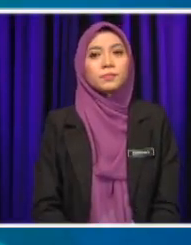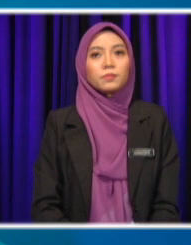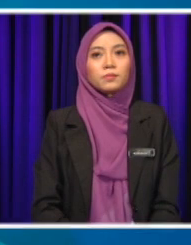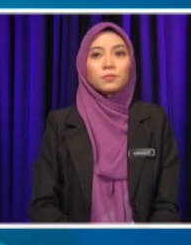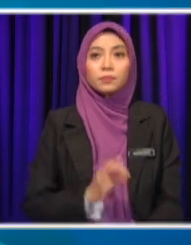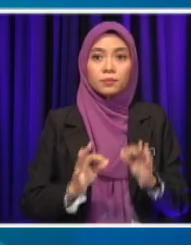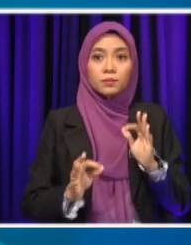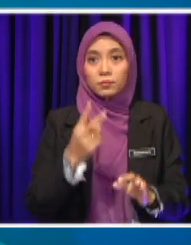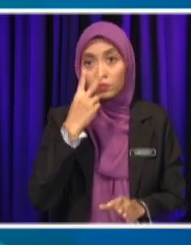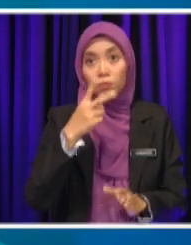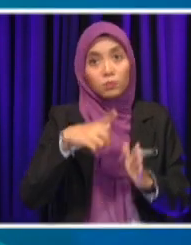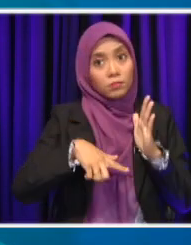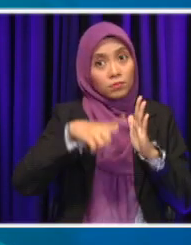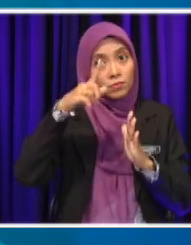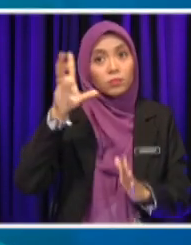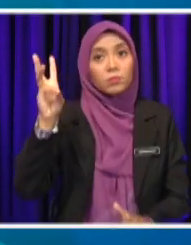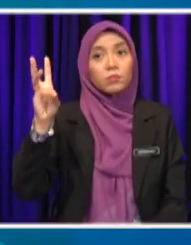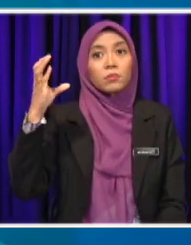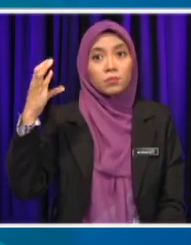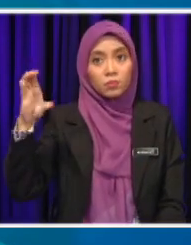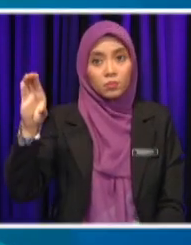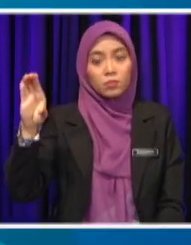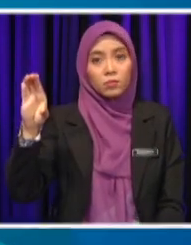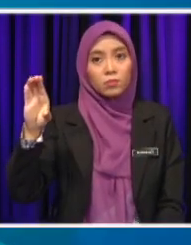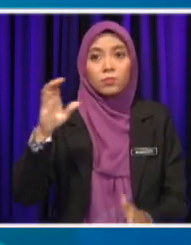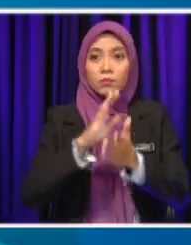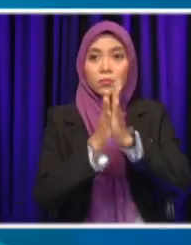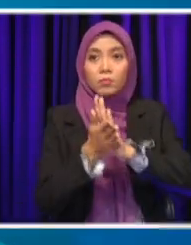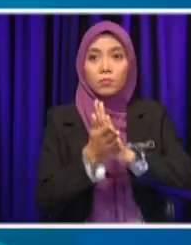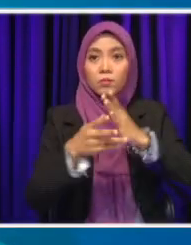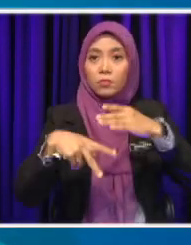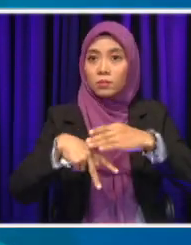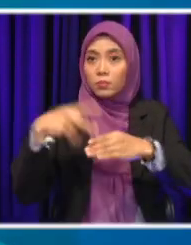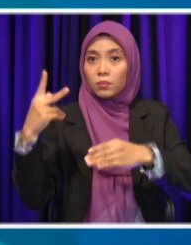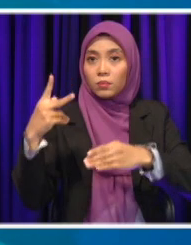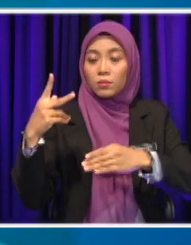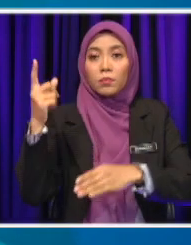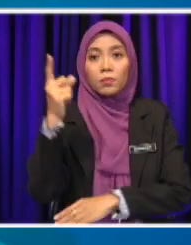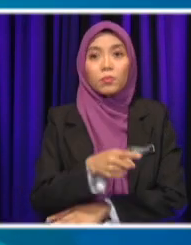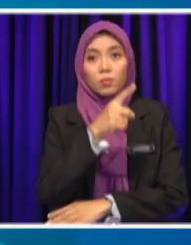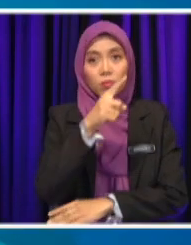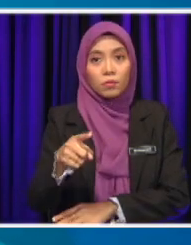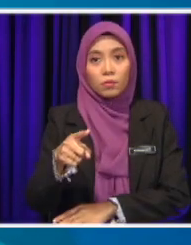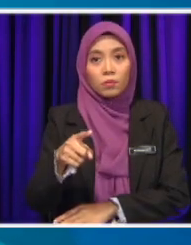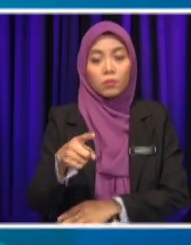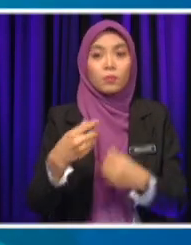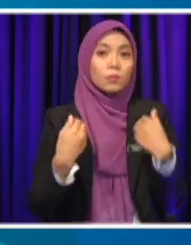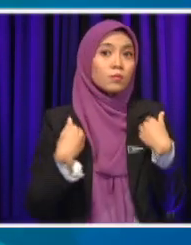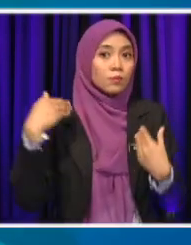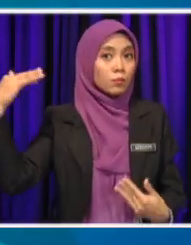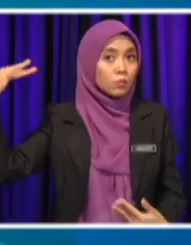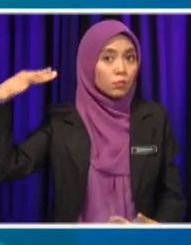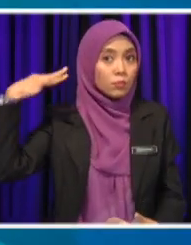lebih daripada 600, dia akan mula mengeluarkan tanda pangkah, dia akan mula mengeluarkan bunyi dan juga dia